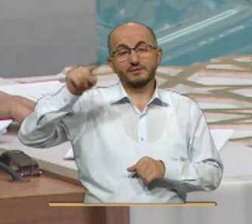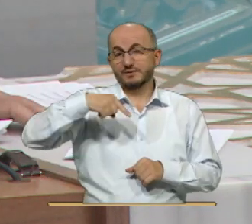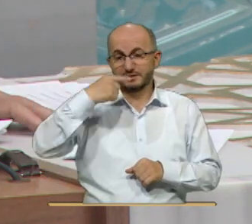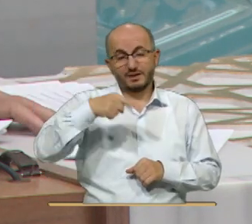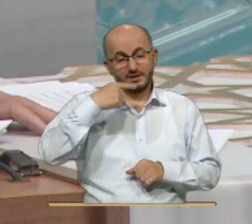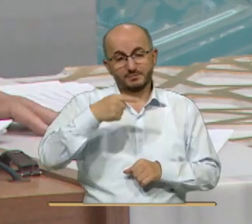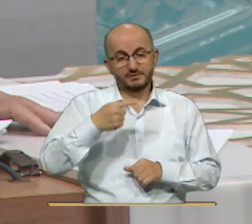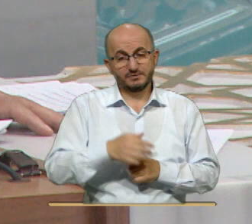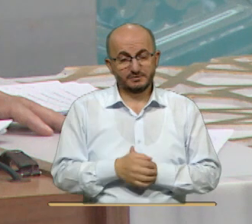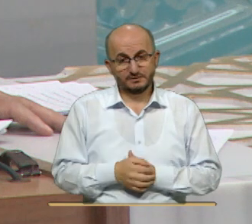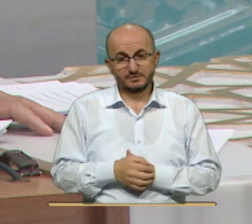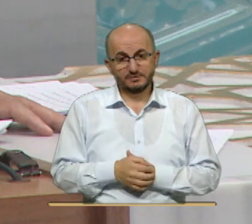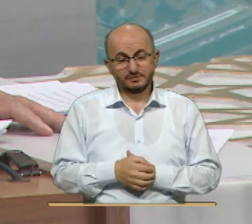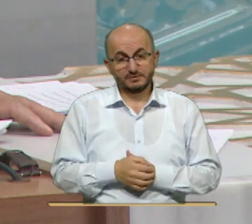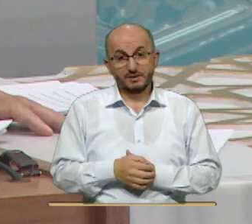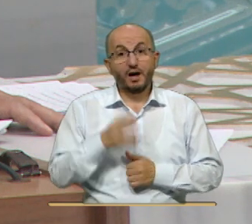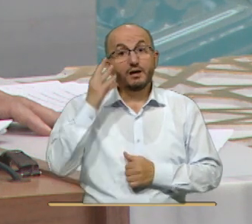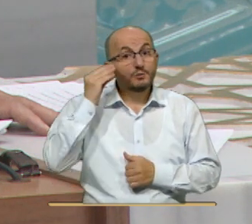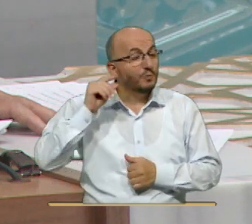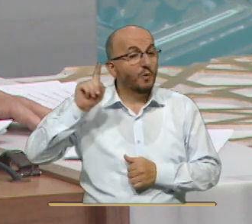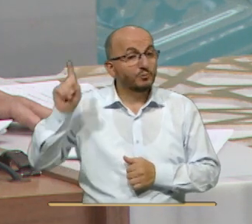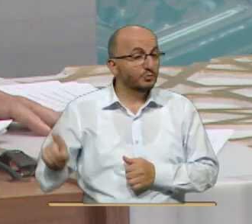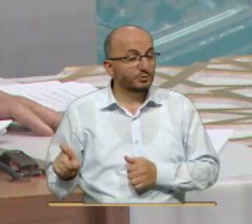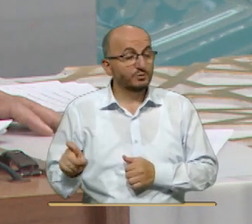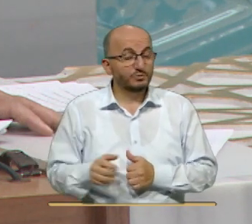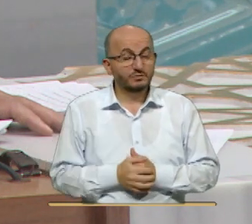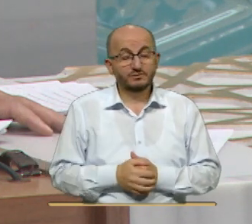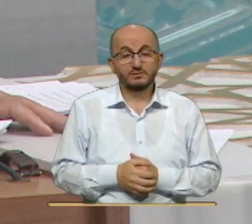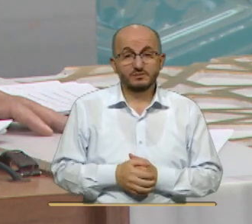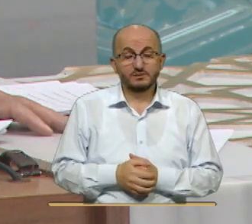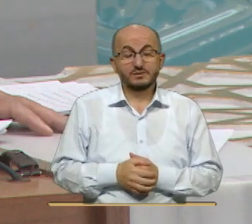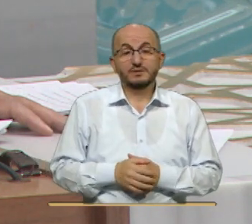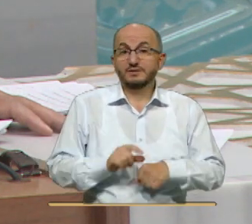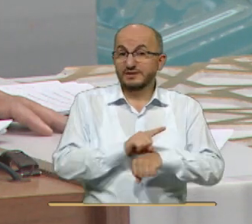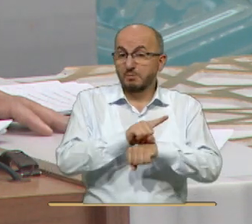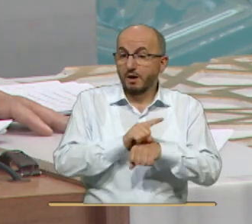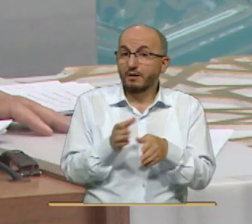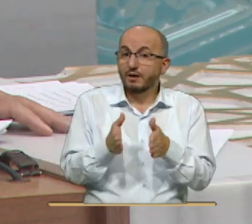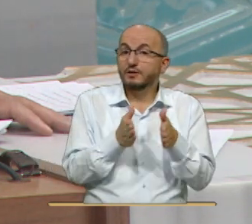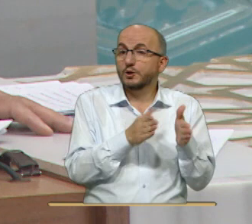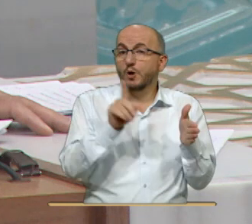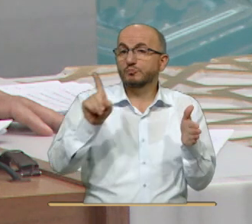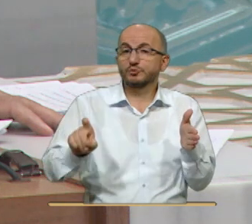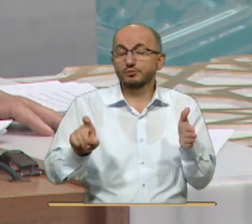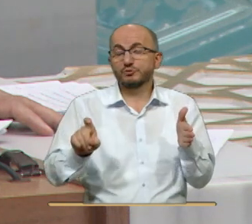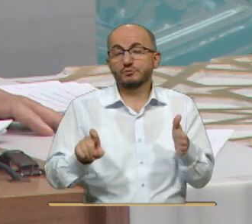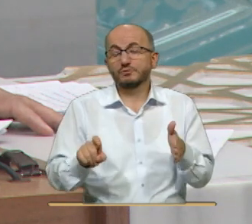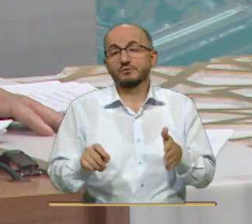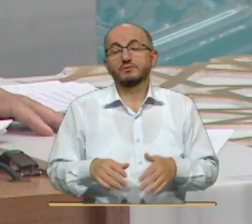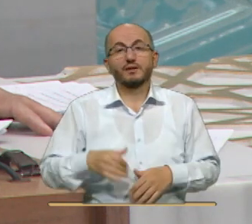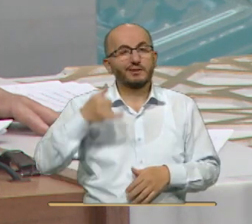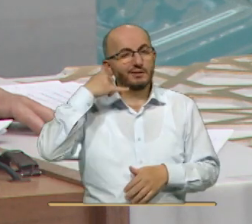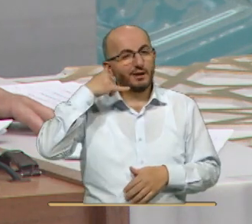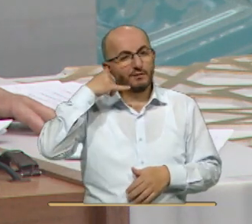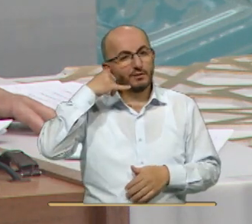kelamını ne kadar anlıyoruz? Ne kadar zaman ayırıyoruz? Elimizdeki